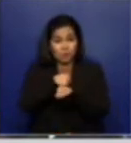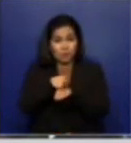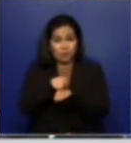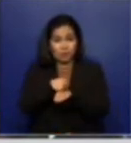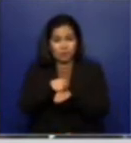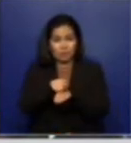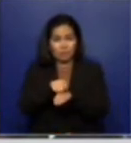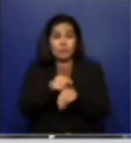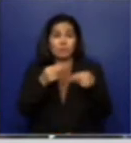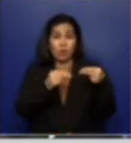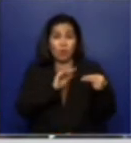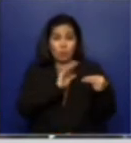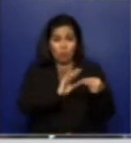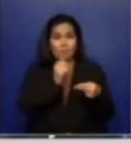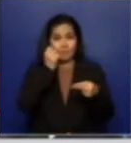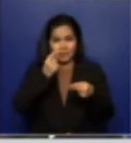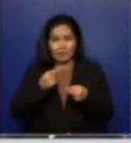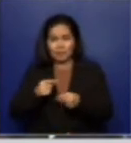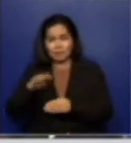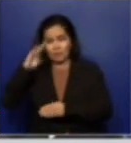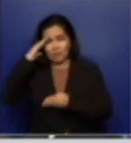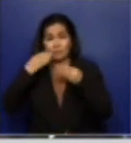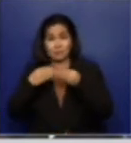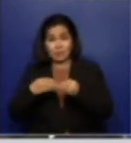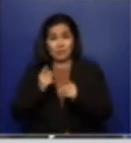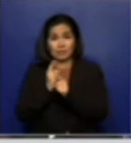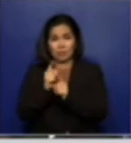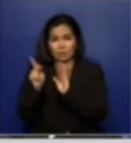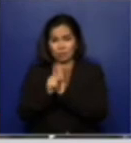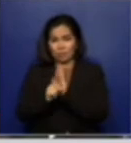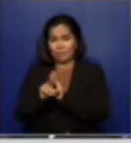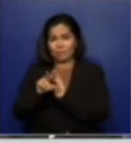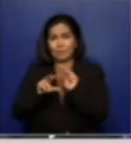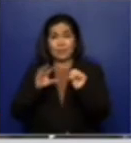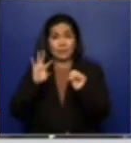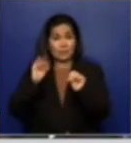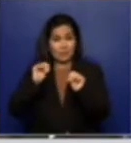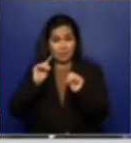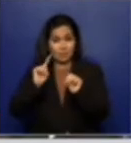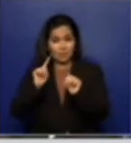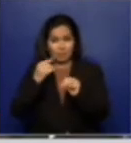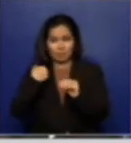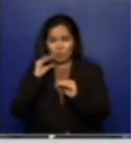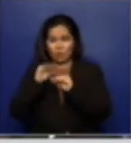ครับกองทัพเรือนี่ผูกพันตามมาตรา41 14โครงการ